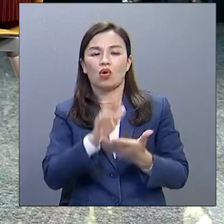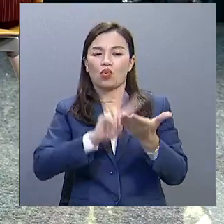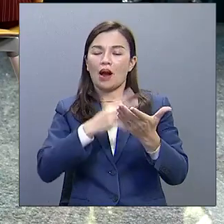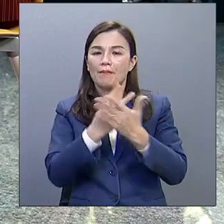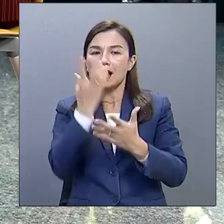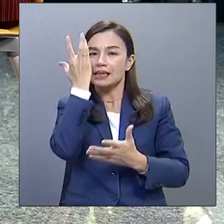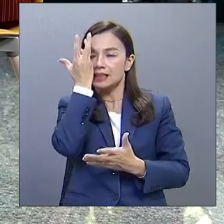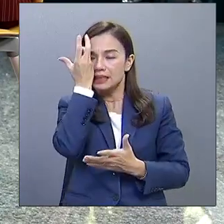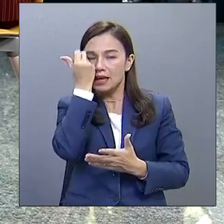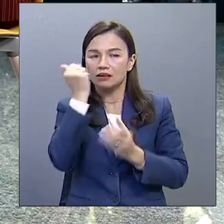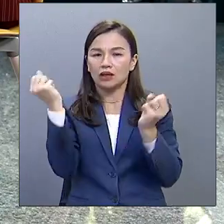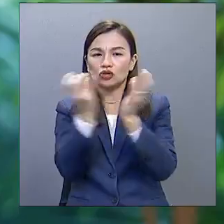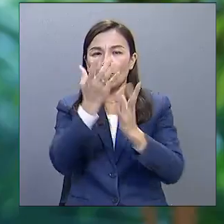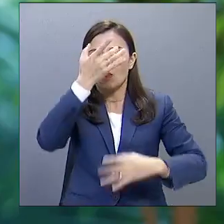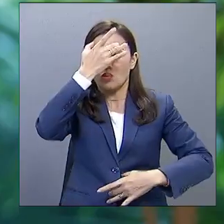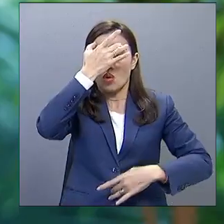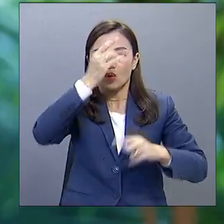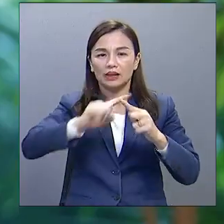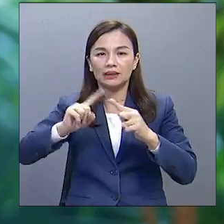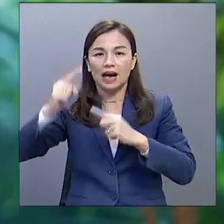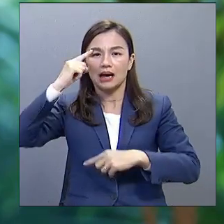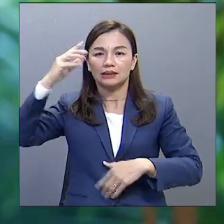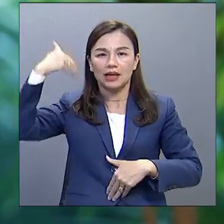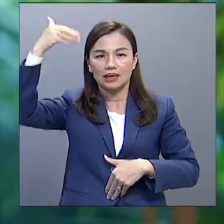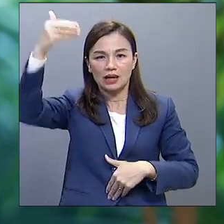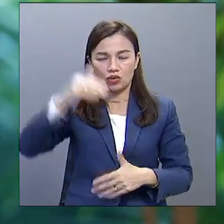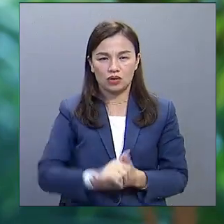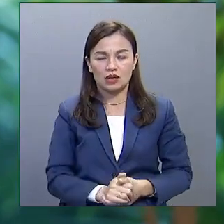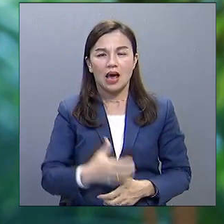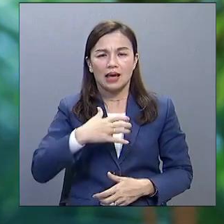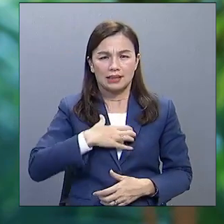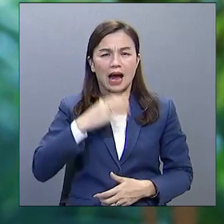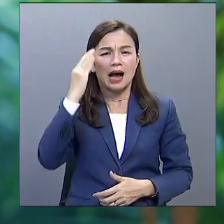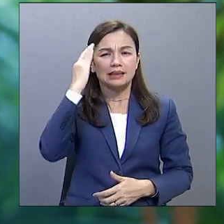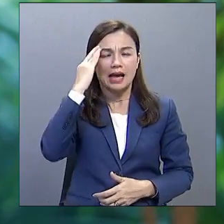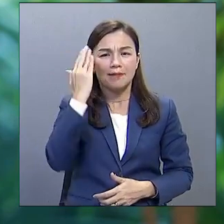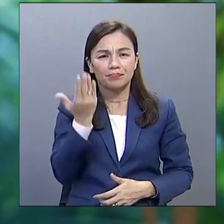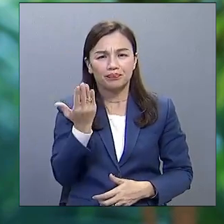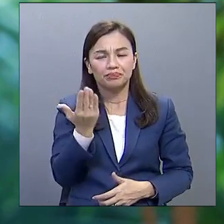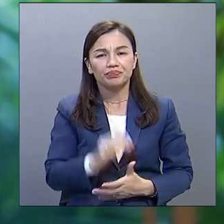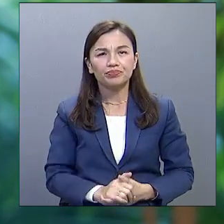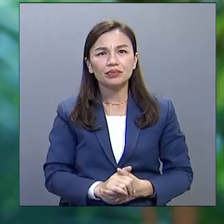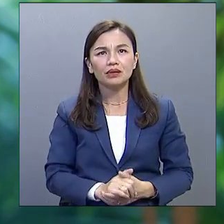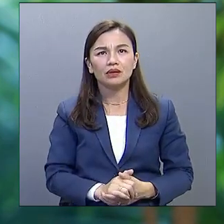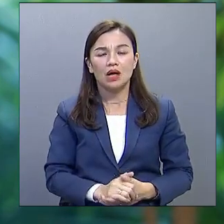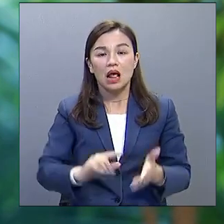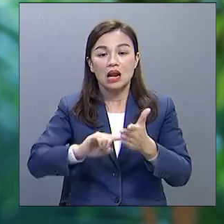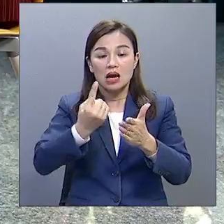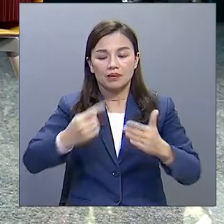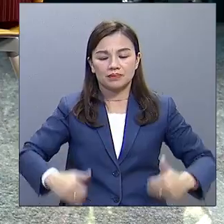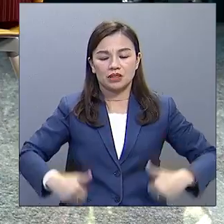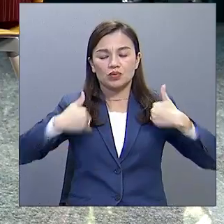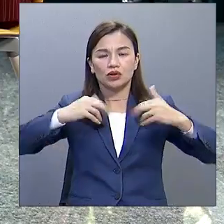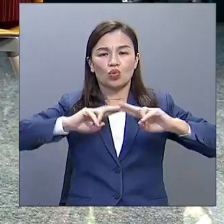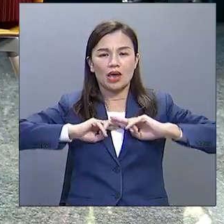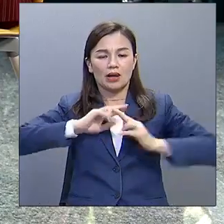ต่อโรคเรื้อรังทุกๆโรคเลยค่ะ อยากรู้ว่าคุณหมอได้แพชชั่นในการเริ่มต้นปรับไลฟ์สไตล์ของตัวเองยังไง คะค่ะ